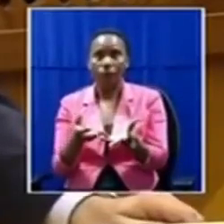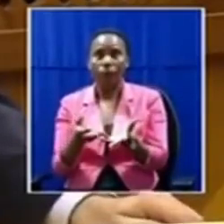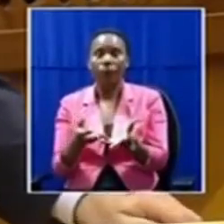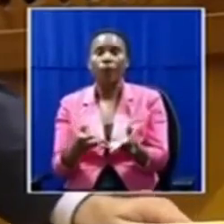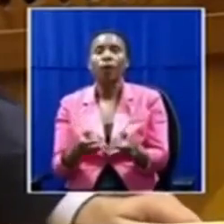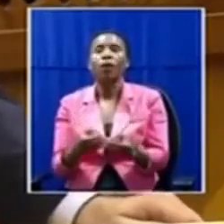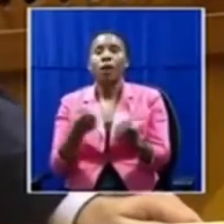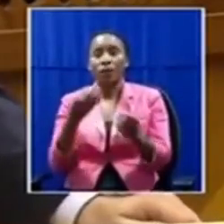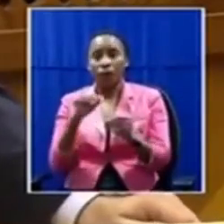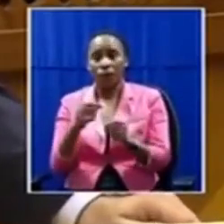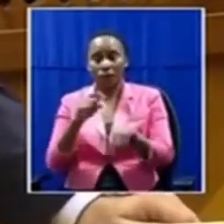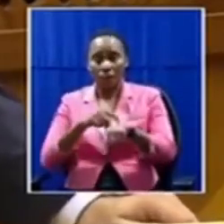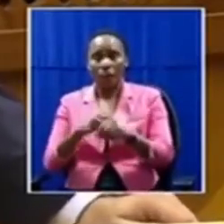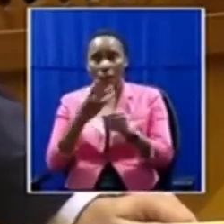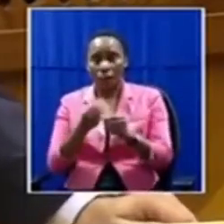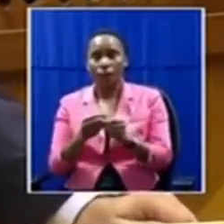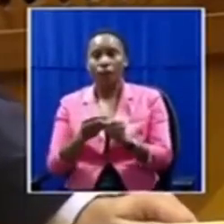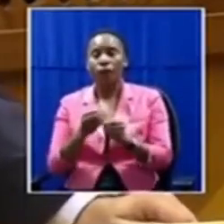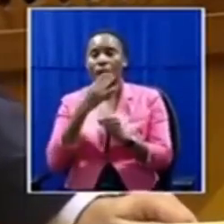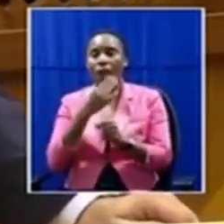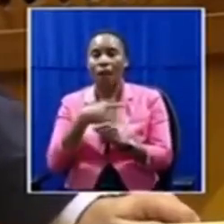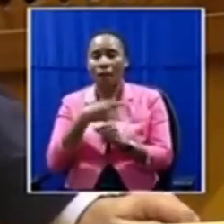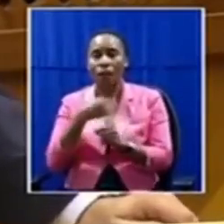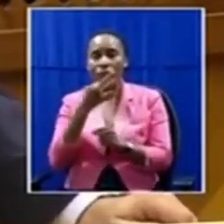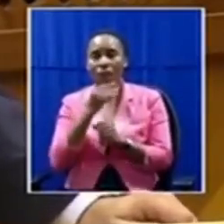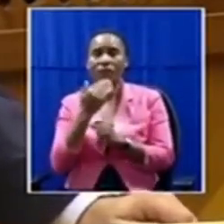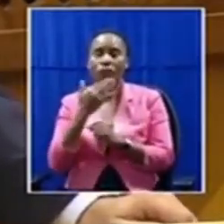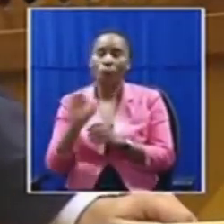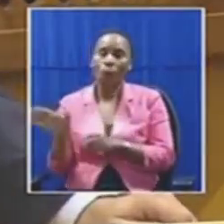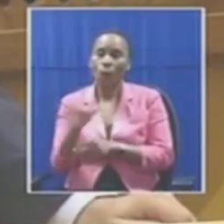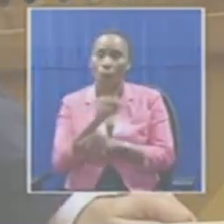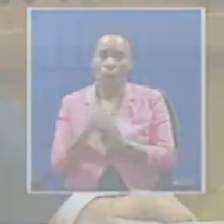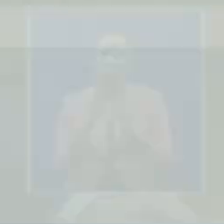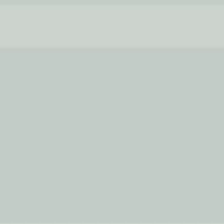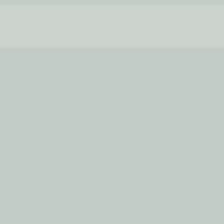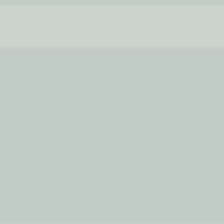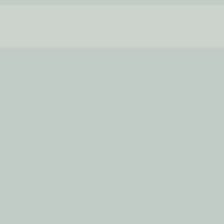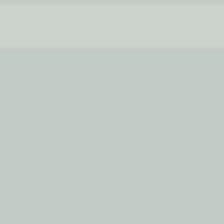dra. Ek sou net graag wou hê dat hy homself sterker moet oordra.